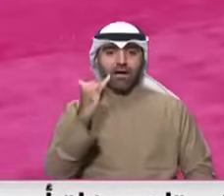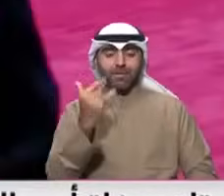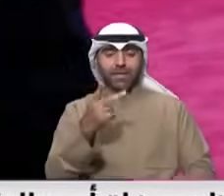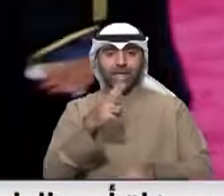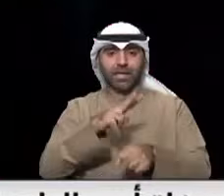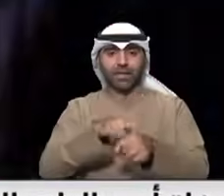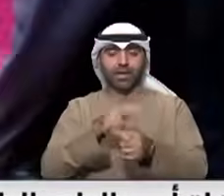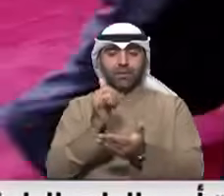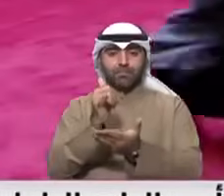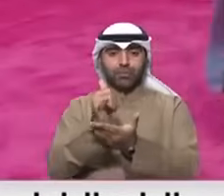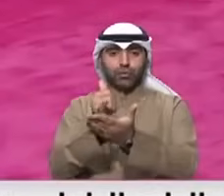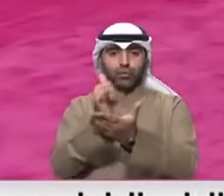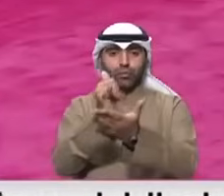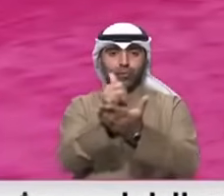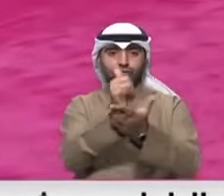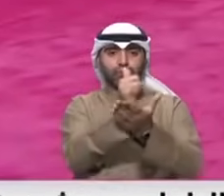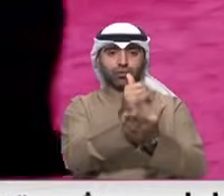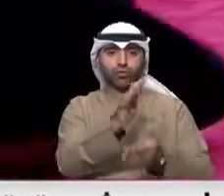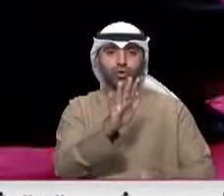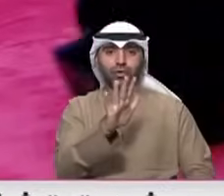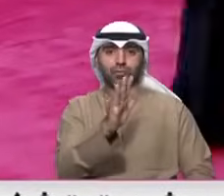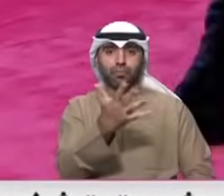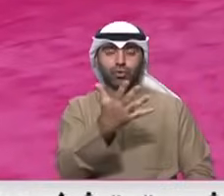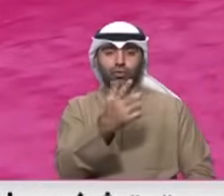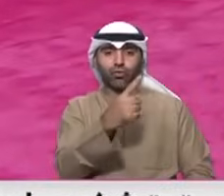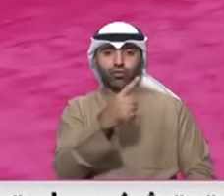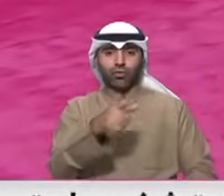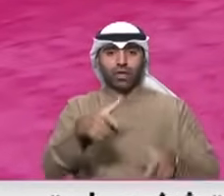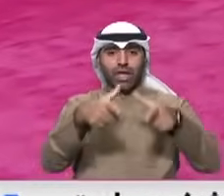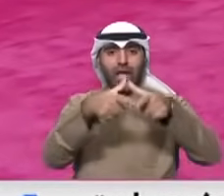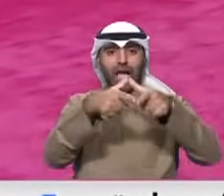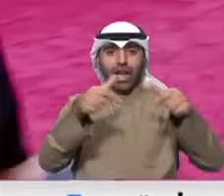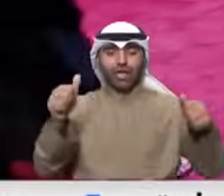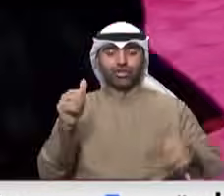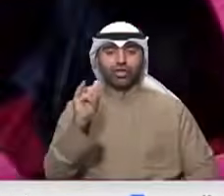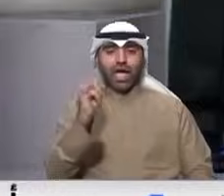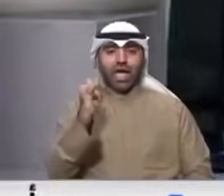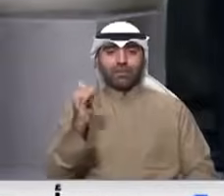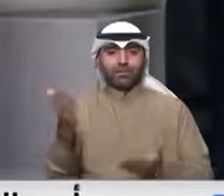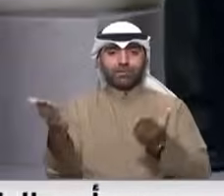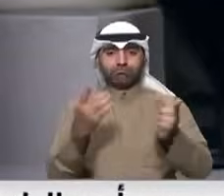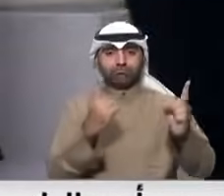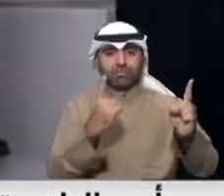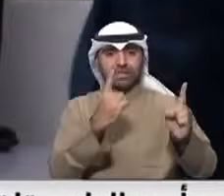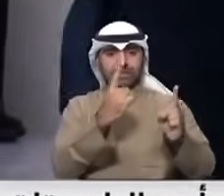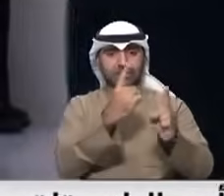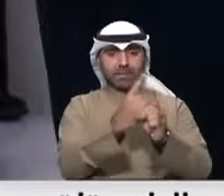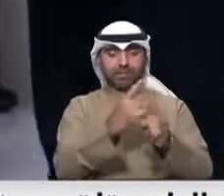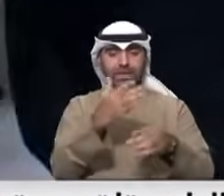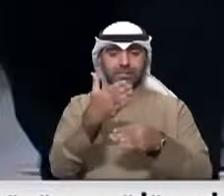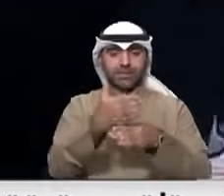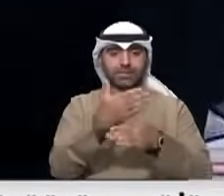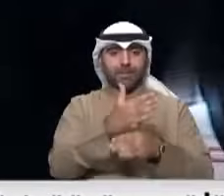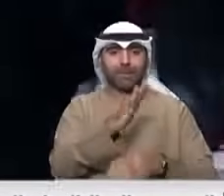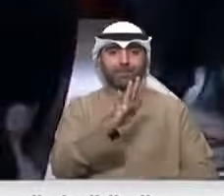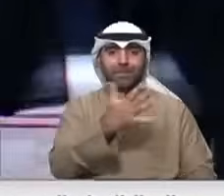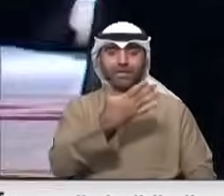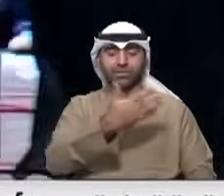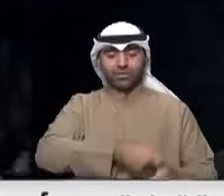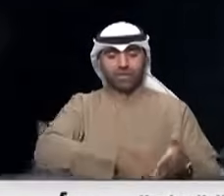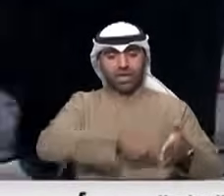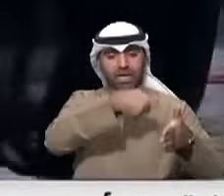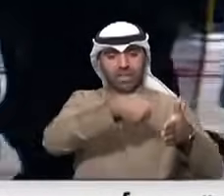بتقديم واجب العزاء في وفاه فقيد الوطن المغفور له باذن الله تعالى حضره صاحب السمو امير البلاد